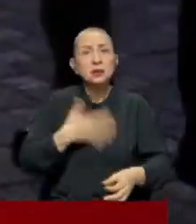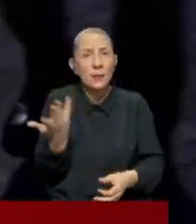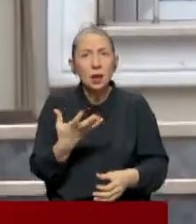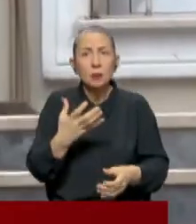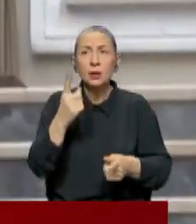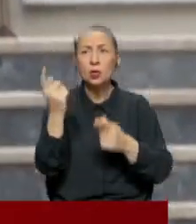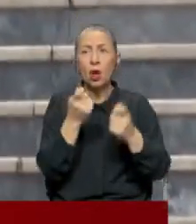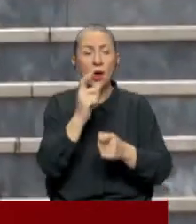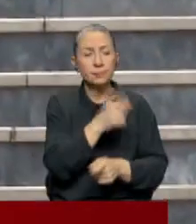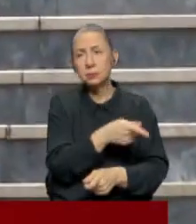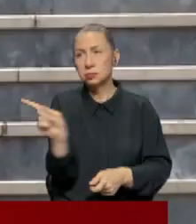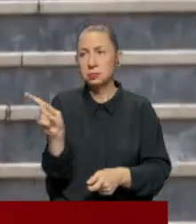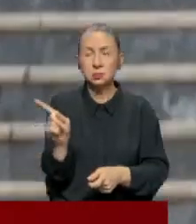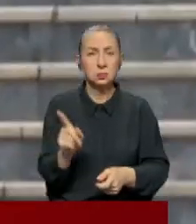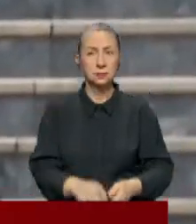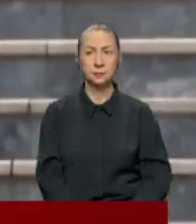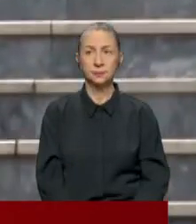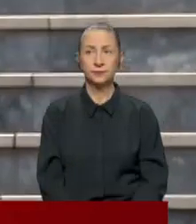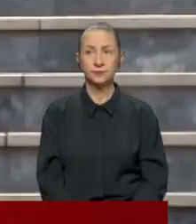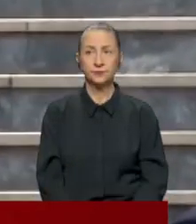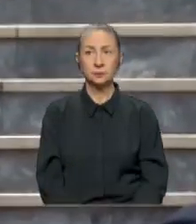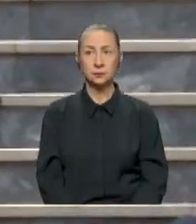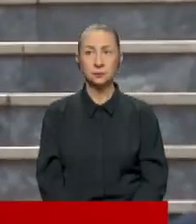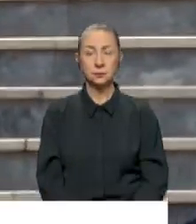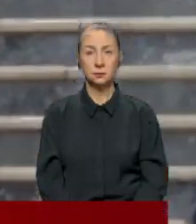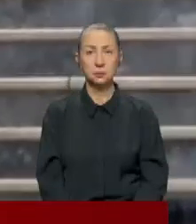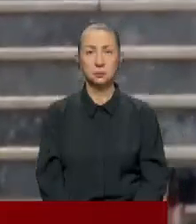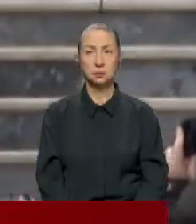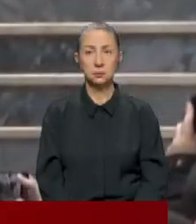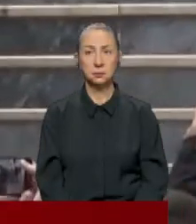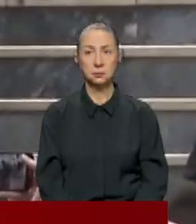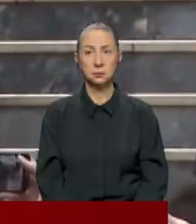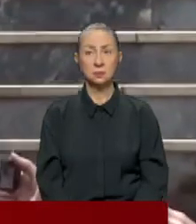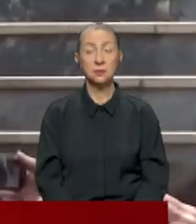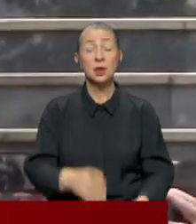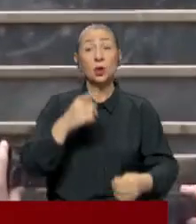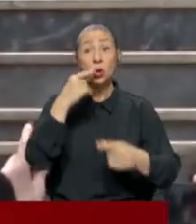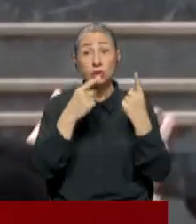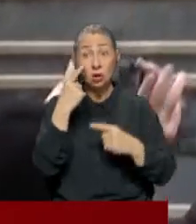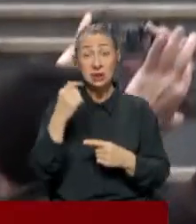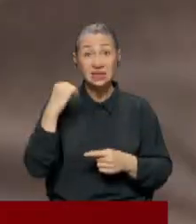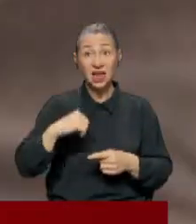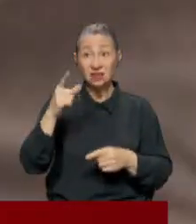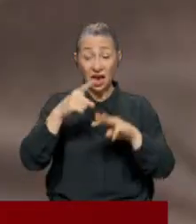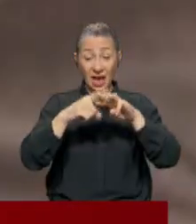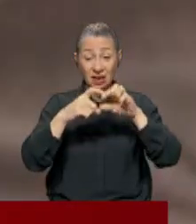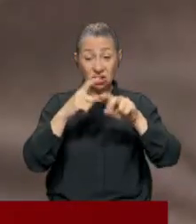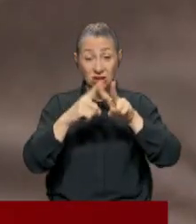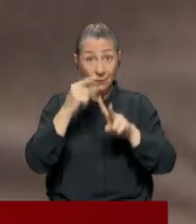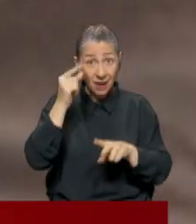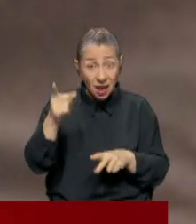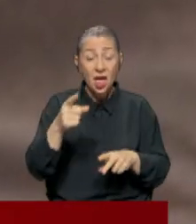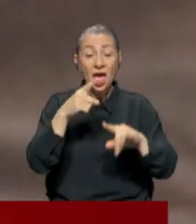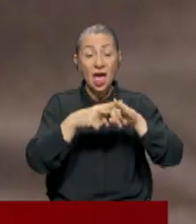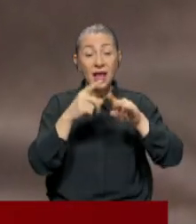bir görevlendirme yapıldı. 6 yaşındaki çocuğa istismarda bulunan iddia edilen... İddiaya göre savcı Ercan Ateş,